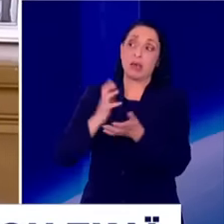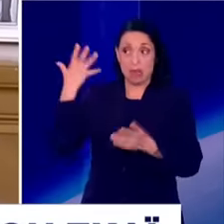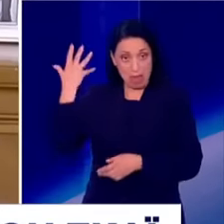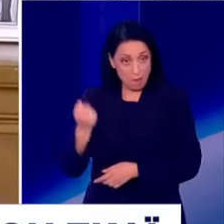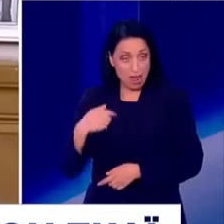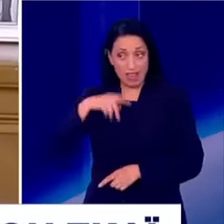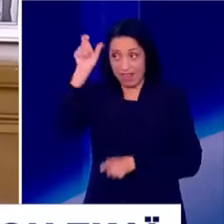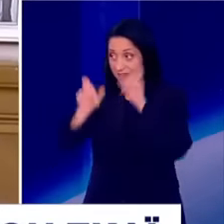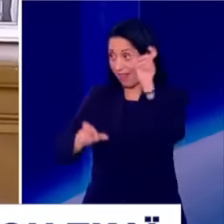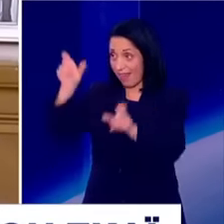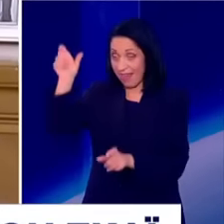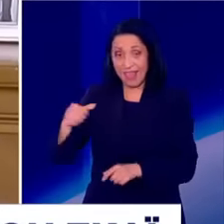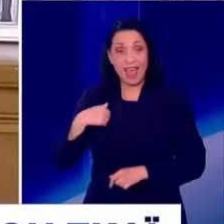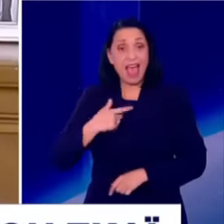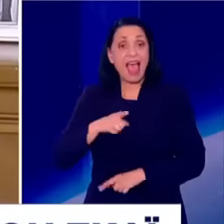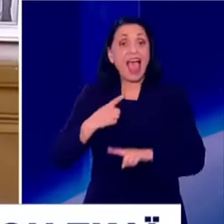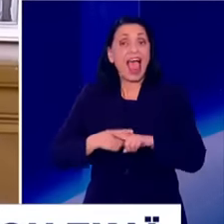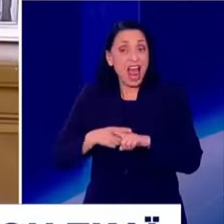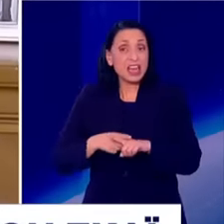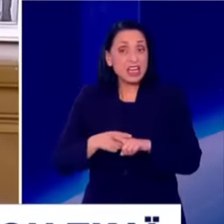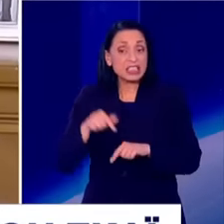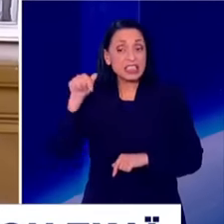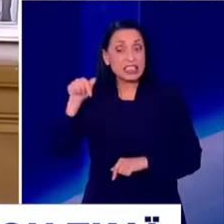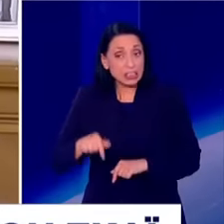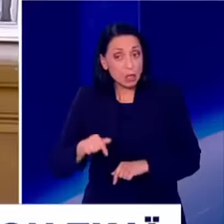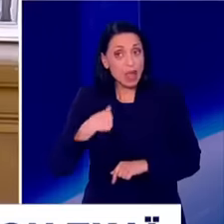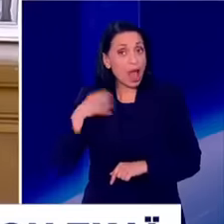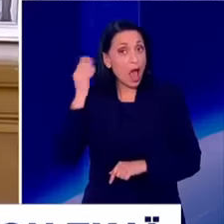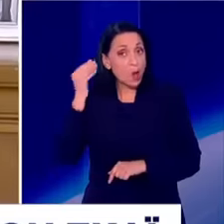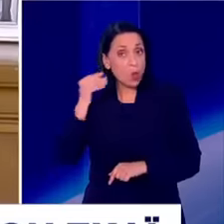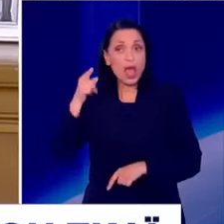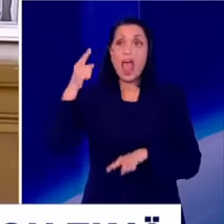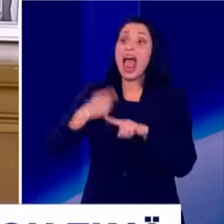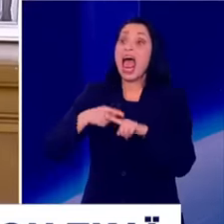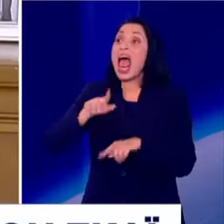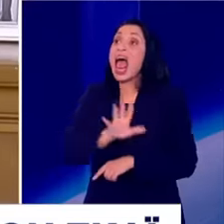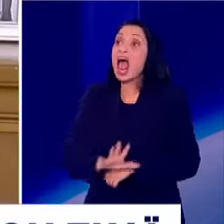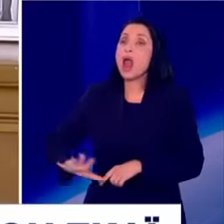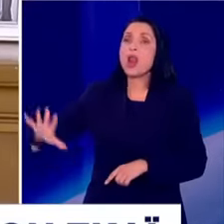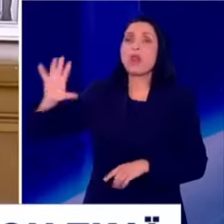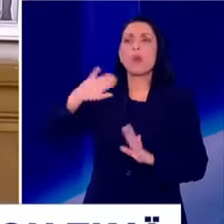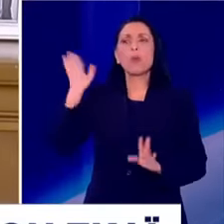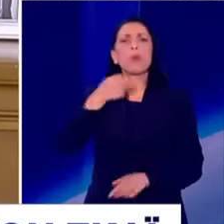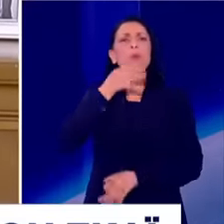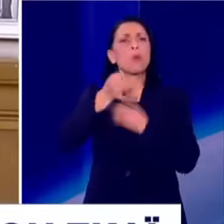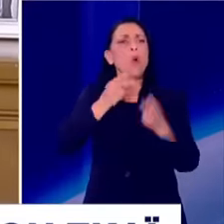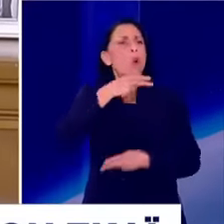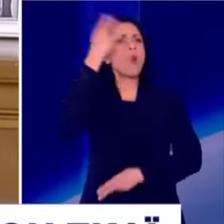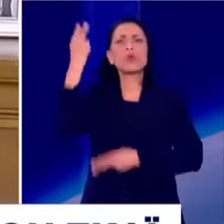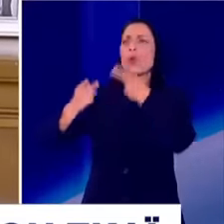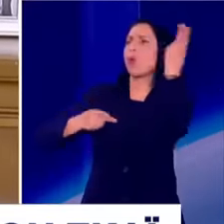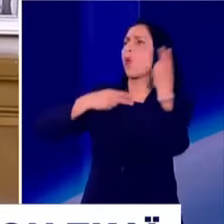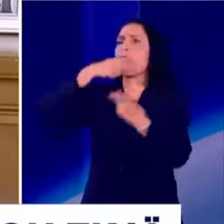που μας ακούει σήμερα που να μην πιστεύει ότι στην Ελλάδα ο καθένας μπορεί να πει ό,τι θέλει, όπου θέλει και